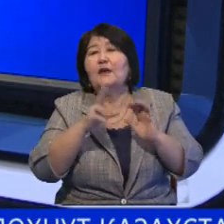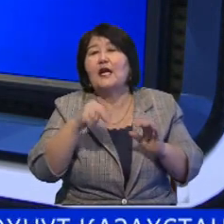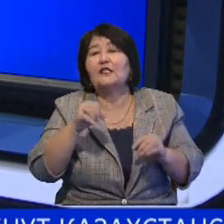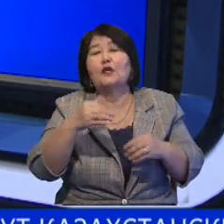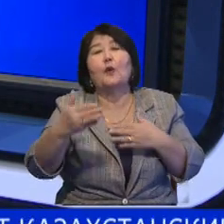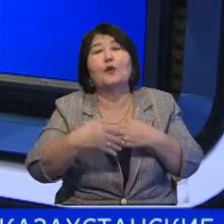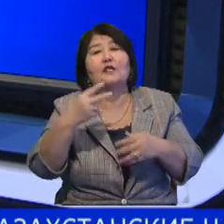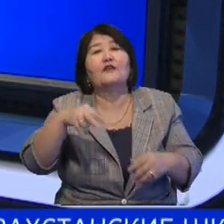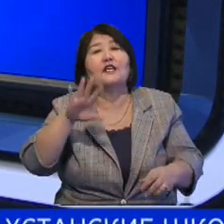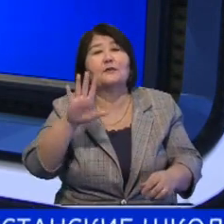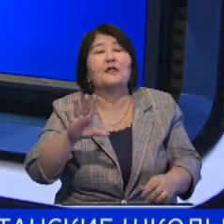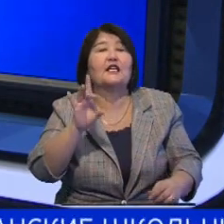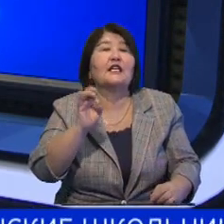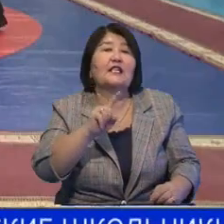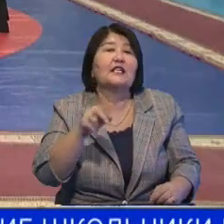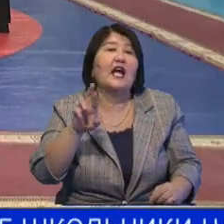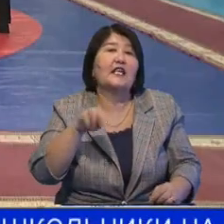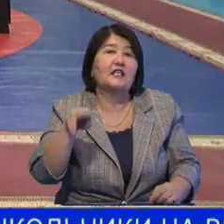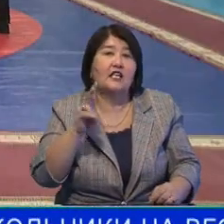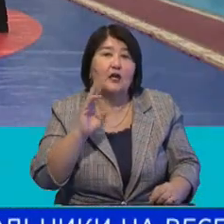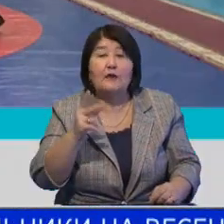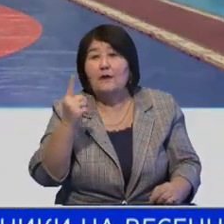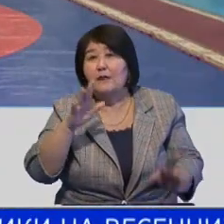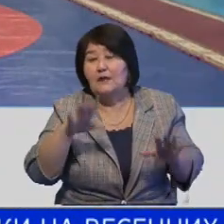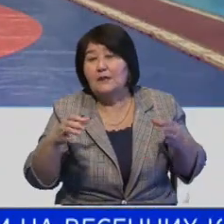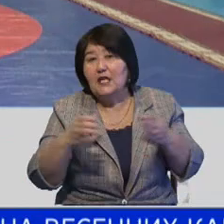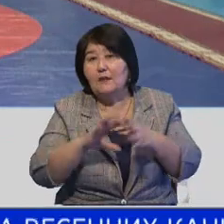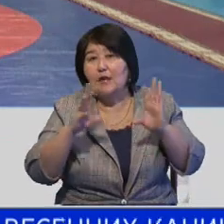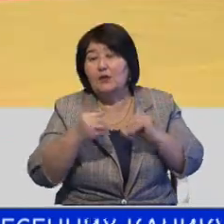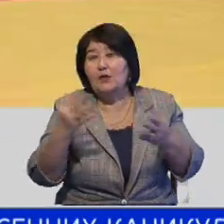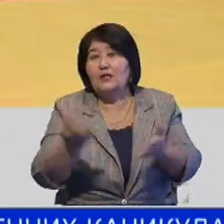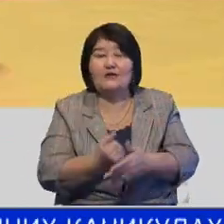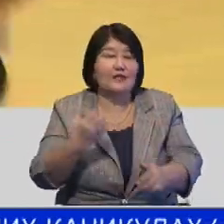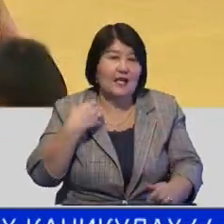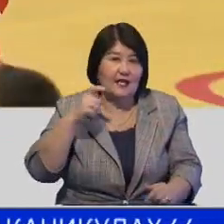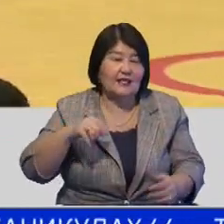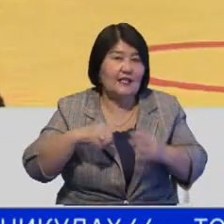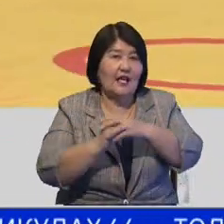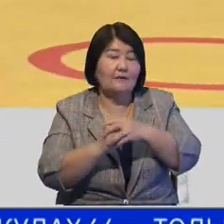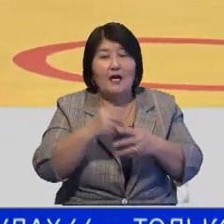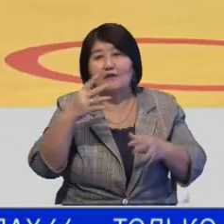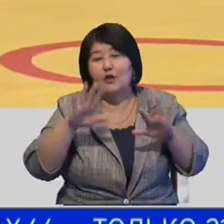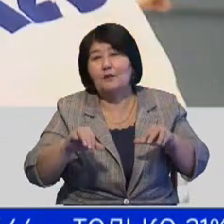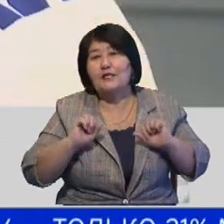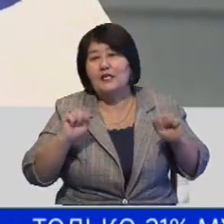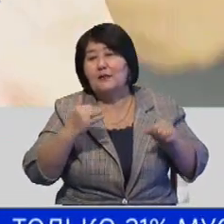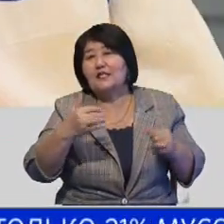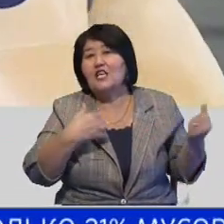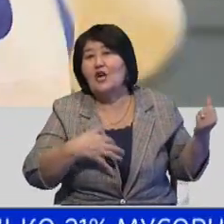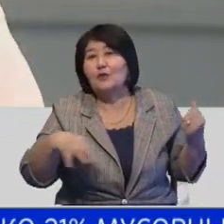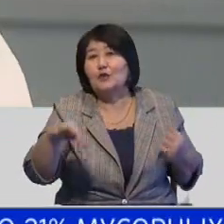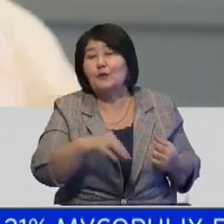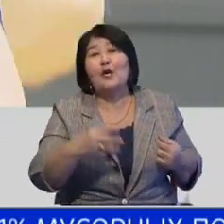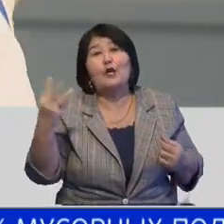и около 25 разрядников. Итак, первое место в командном зачете завоевали кызылординские борцы, второе место спортсмены из Жамбылской